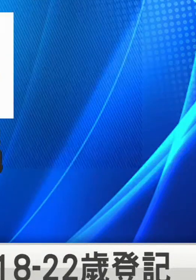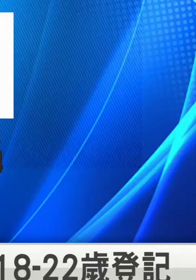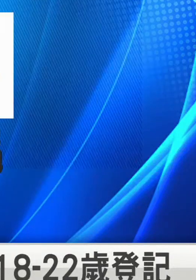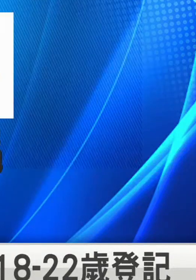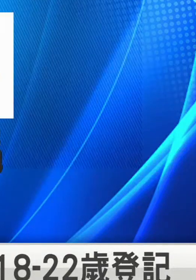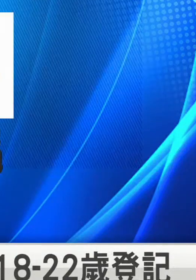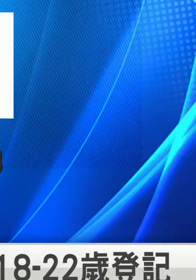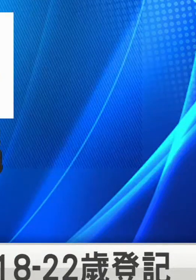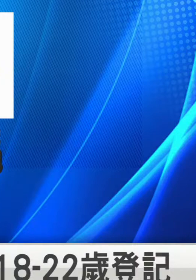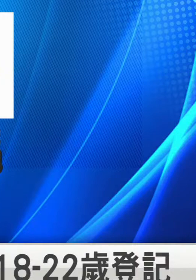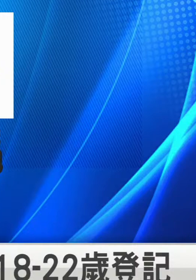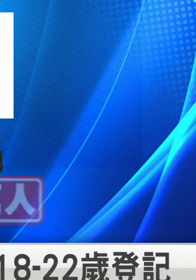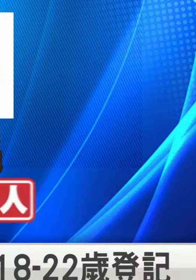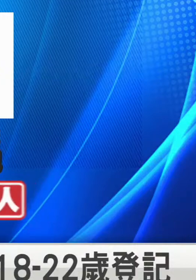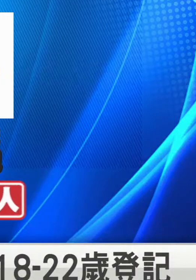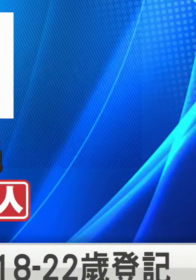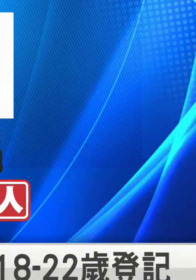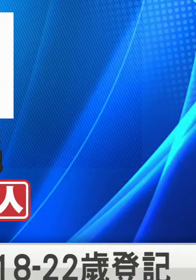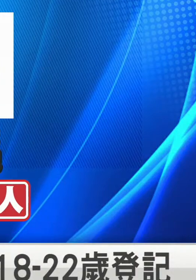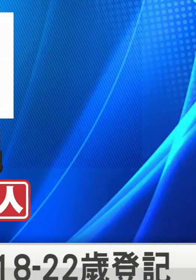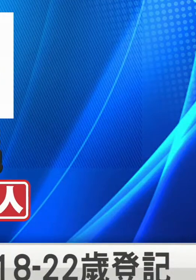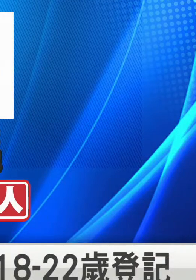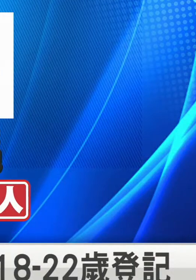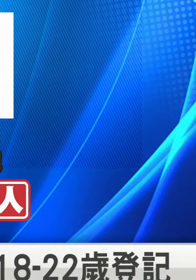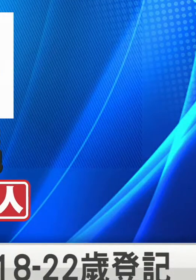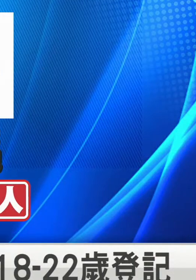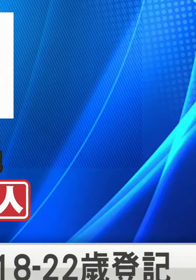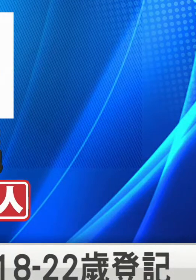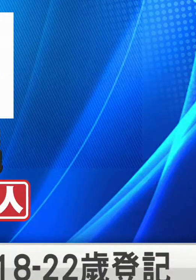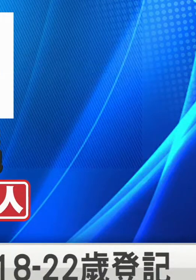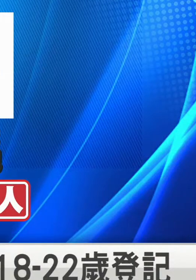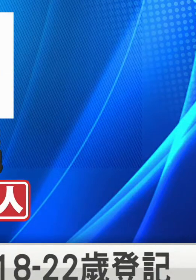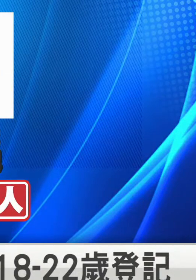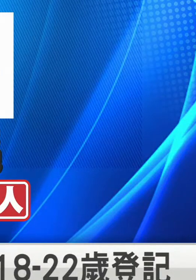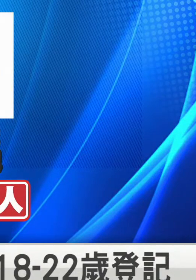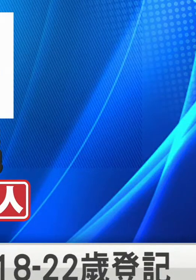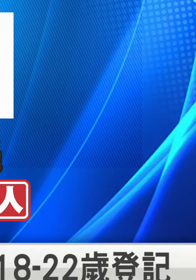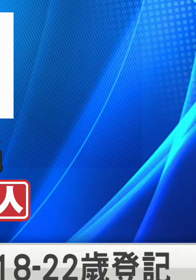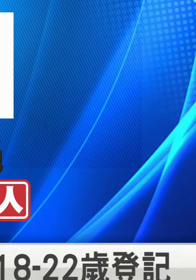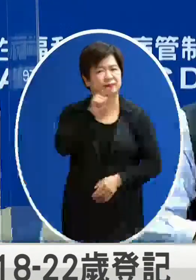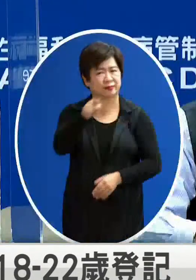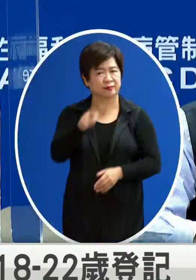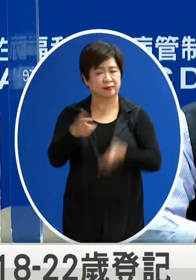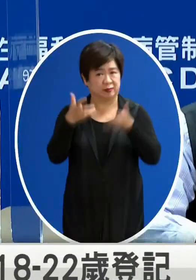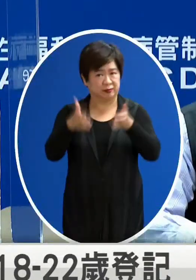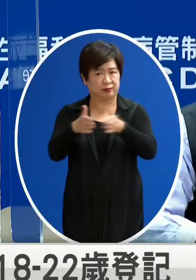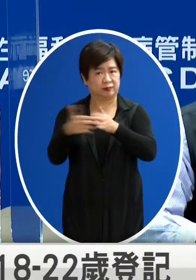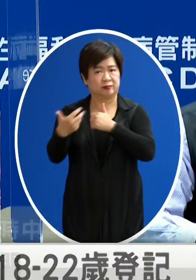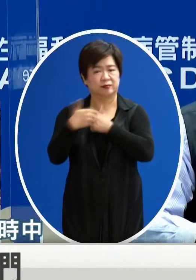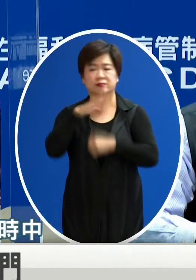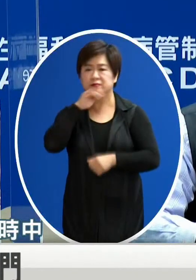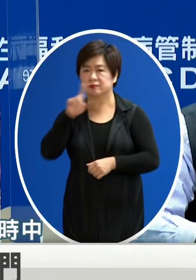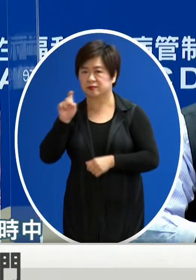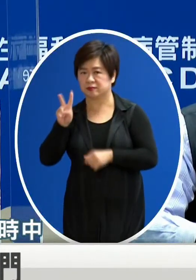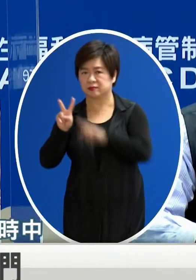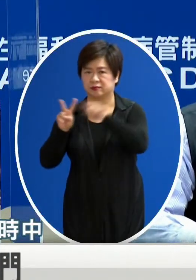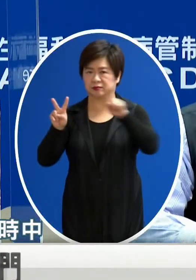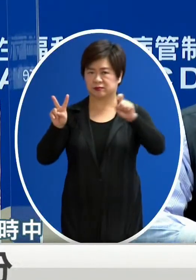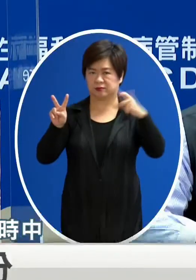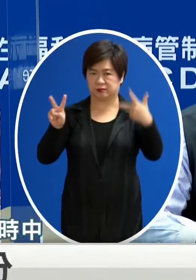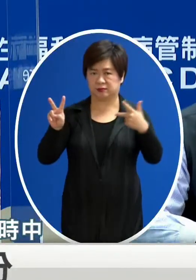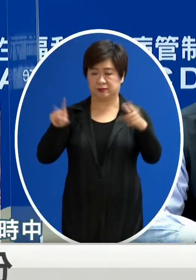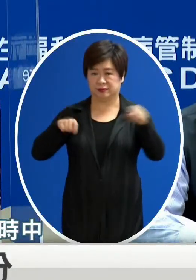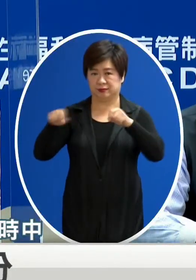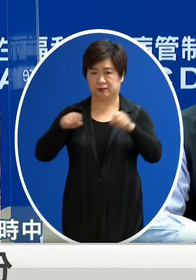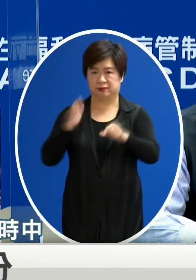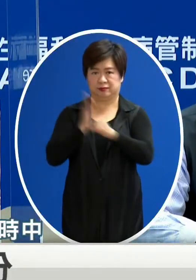放18到22岁可透过意愿登记预约，出估100万人有资格。 12、17岁，这是我们计划性